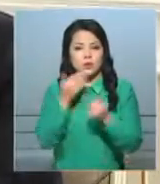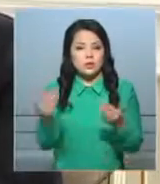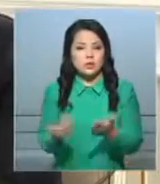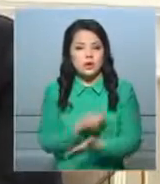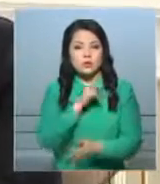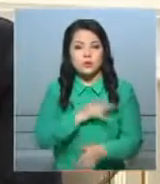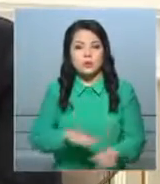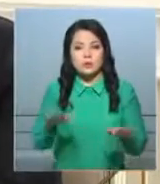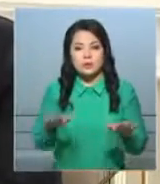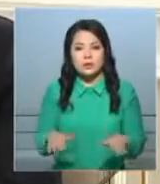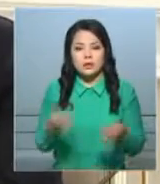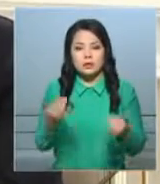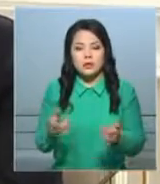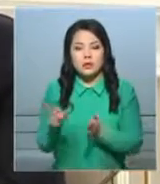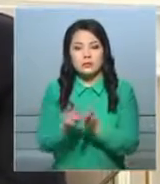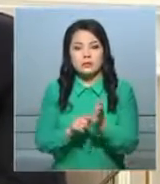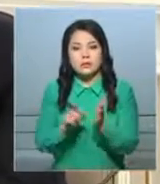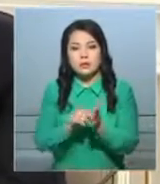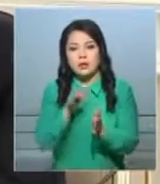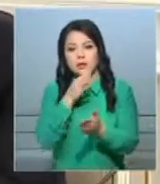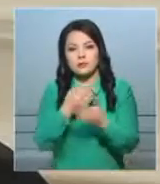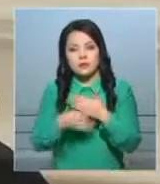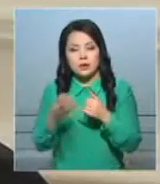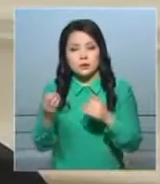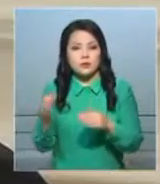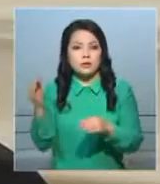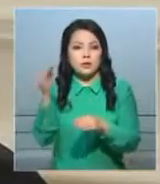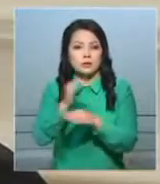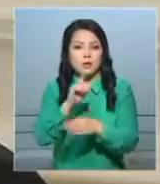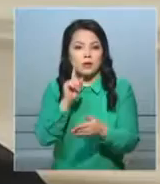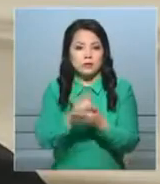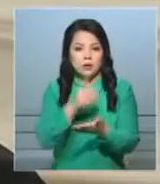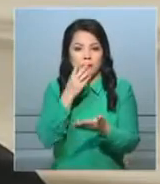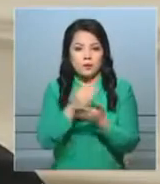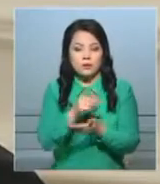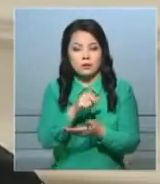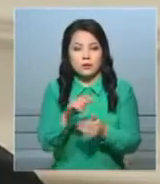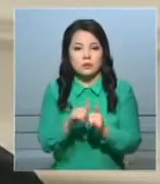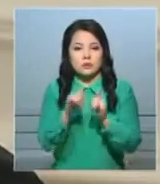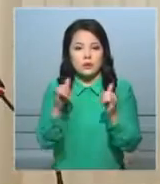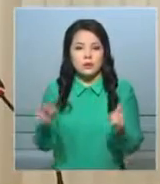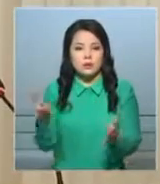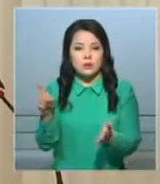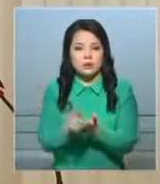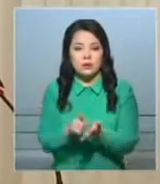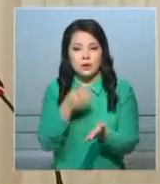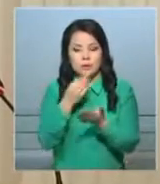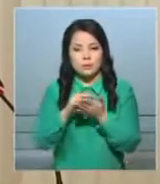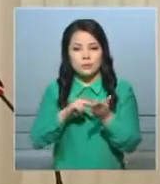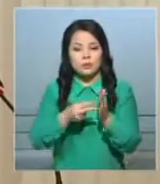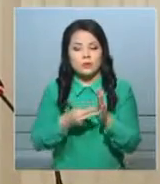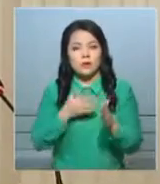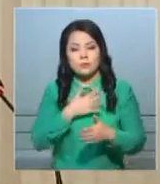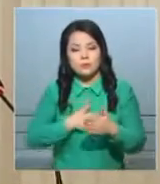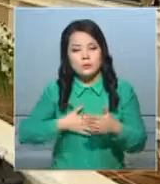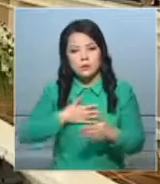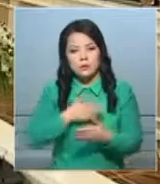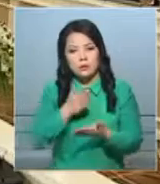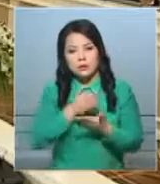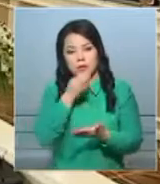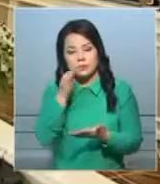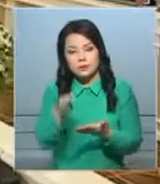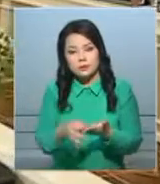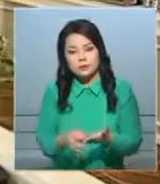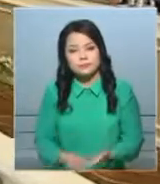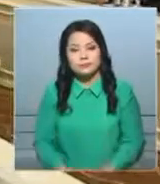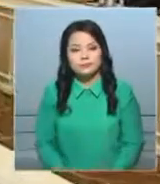жұмыс орындары. Сарапшылар зейнет жасы өсетін болса, екі қолға бір күрек таппай қалатындар саны да ұлғаяды деп отыр. Елдос Сапарғали, Дмитрий